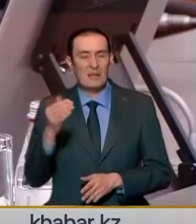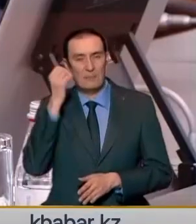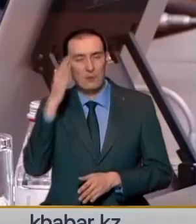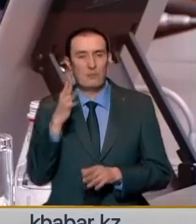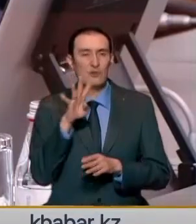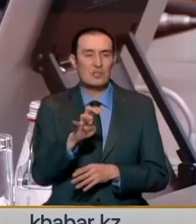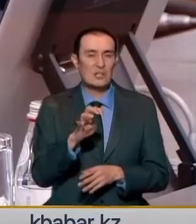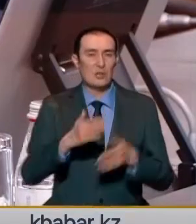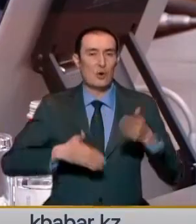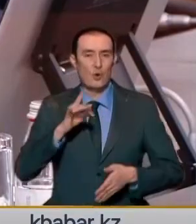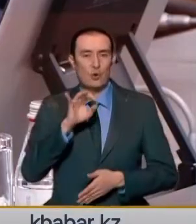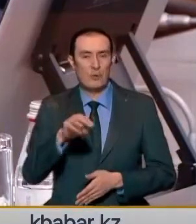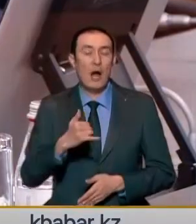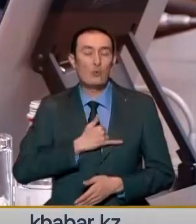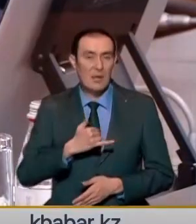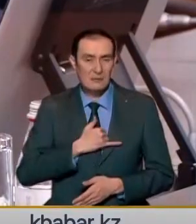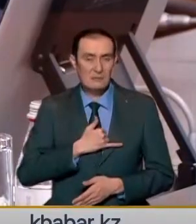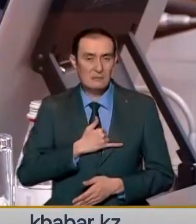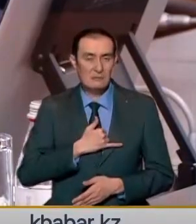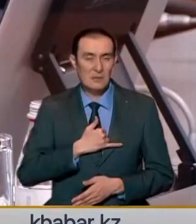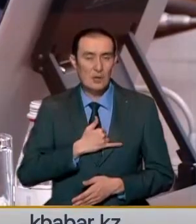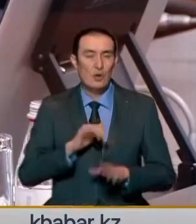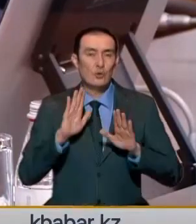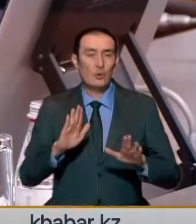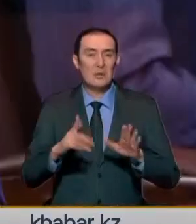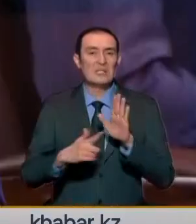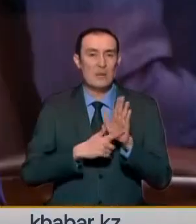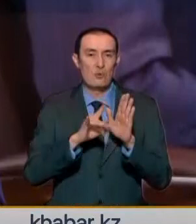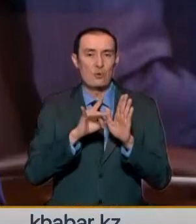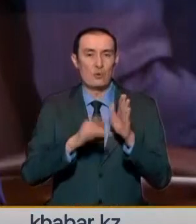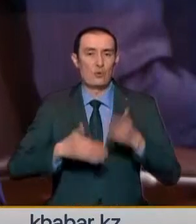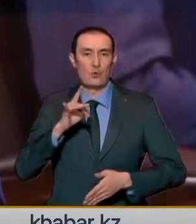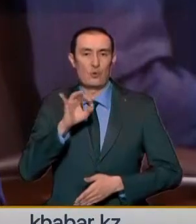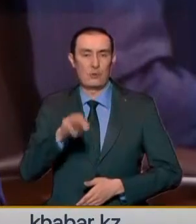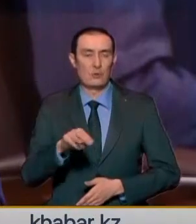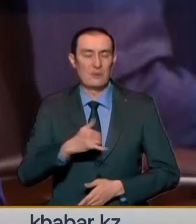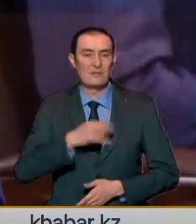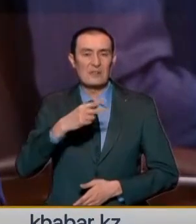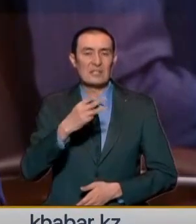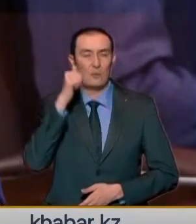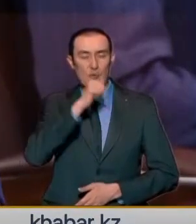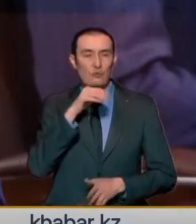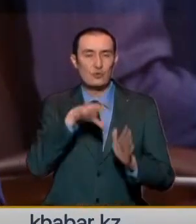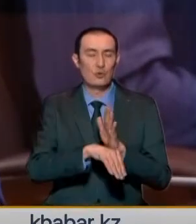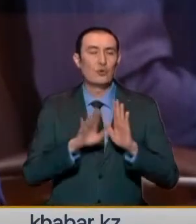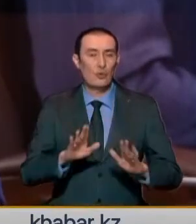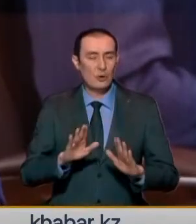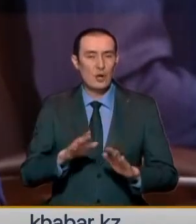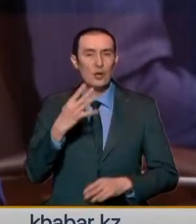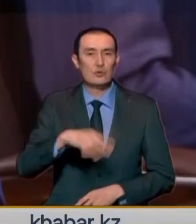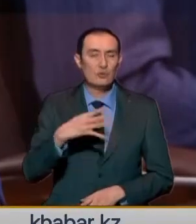по 400, тогда как мы – лишь 7 роботов. Так, в 2023 году в Казахстане внедрено лишь